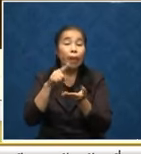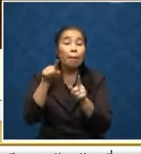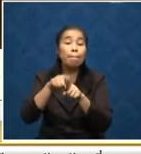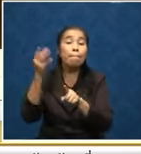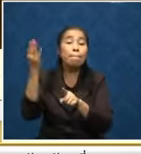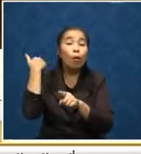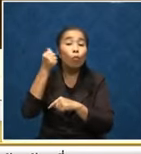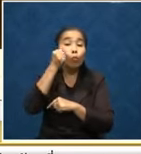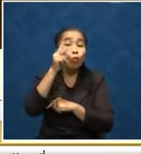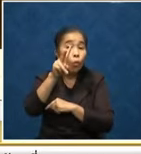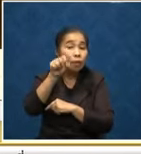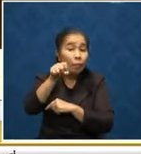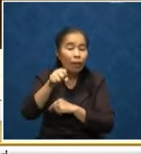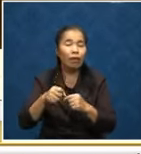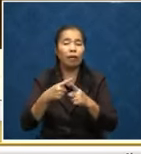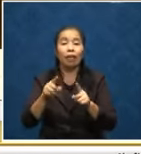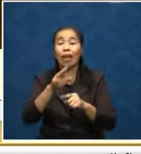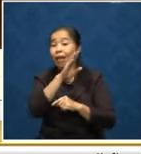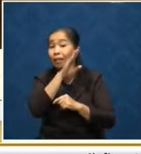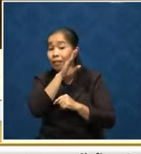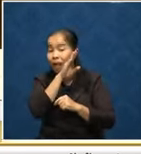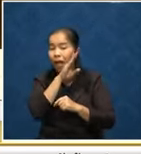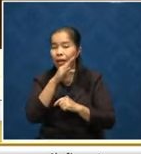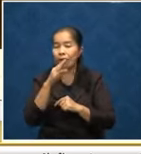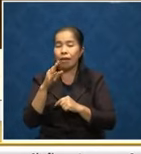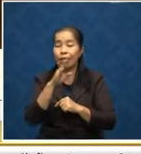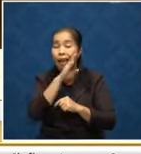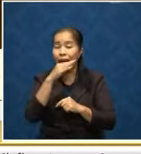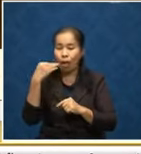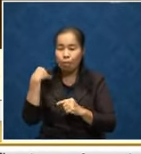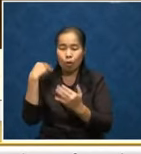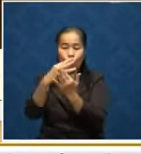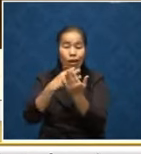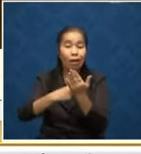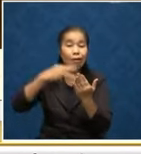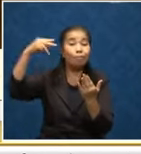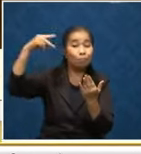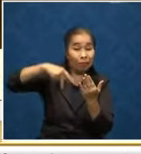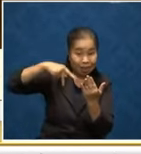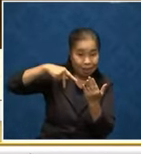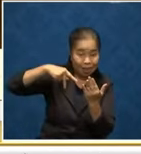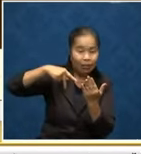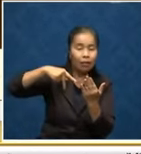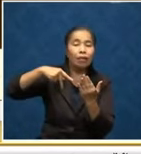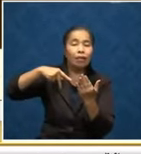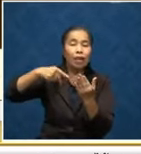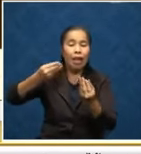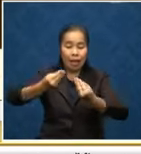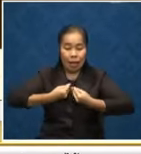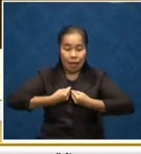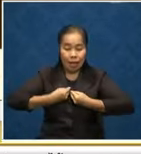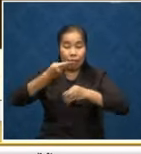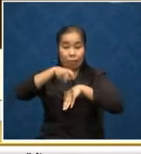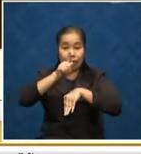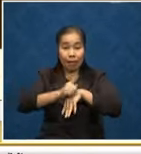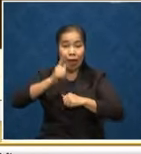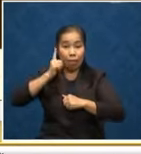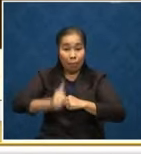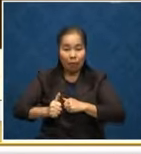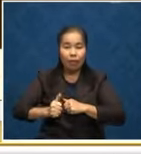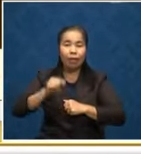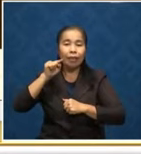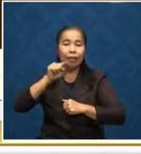2วันแต่ถ้า มีวาระพิเศษเพิ่มเติมก็ให้ประธานกำหนดเพิ่มได้